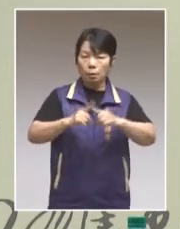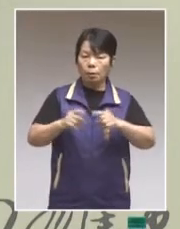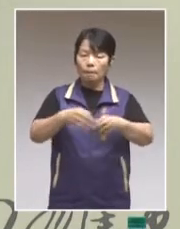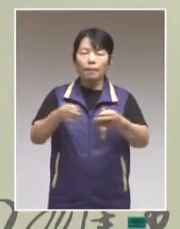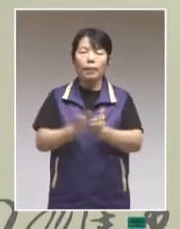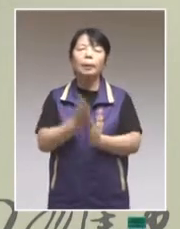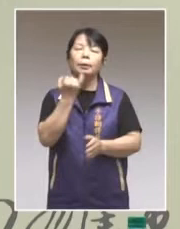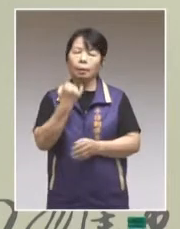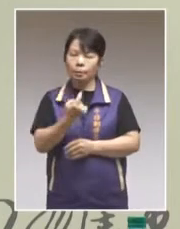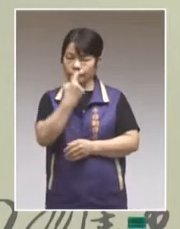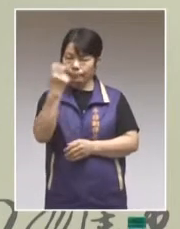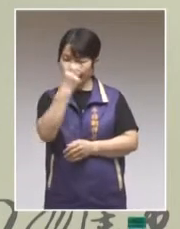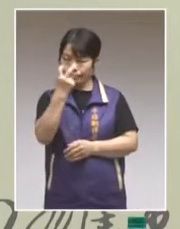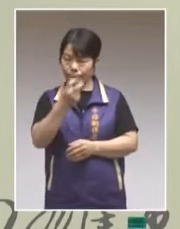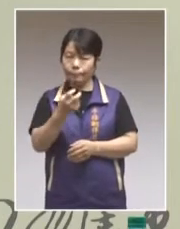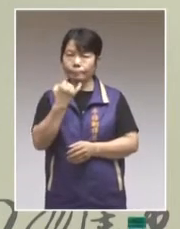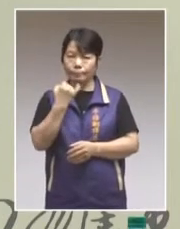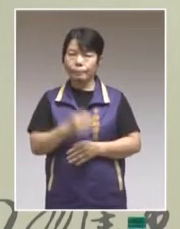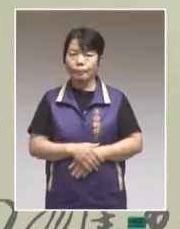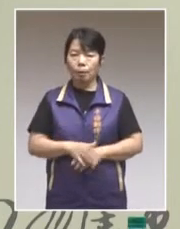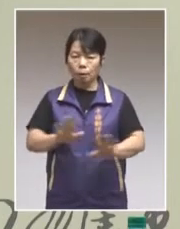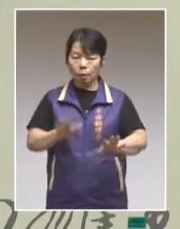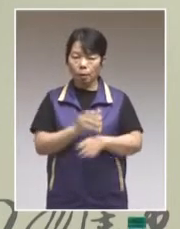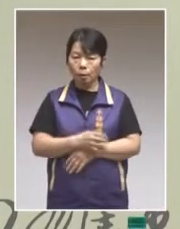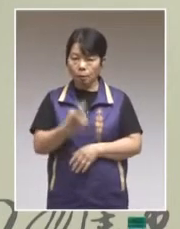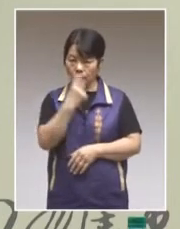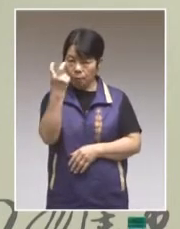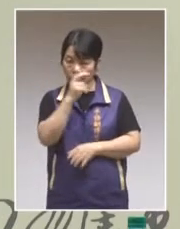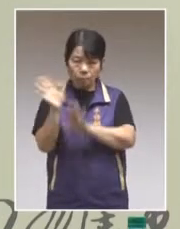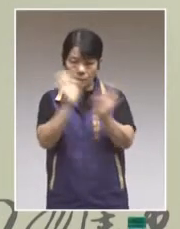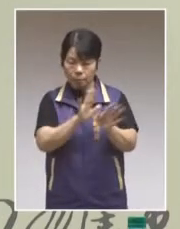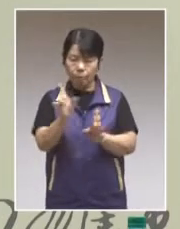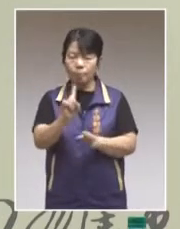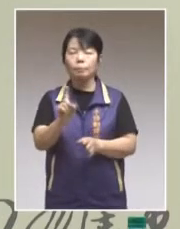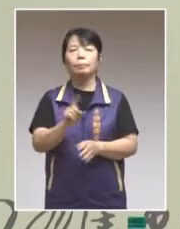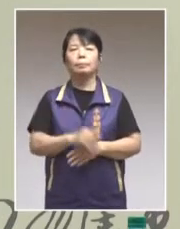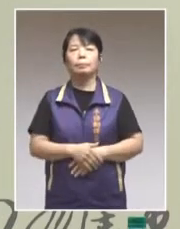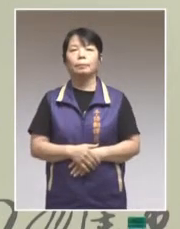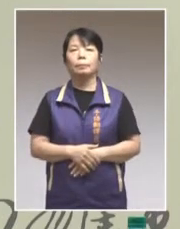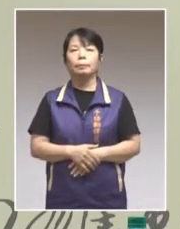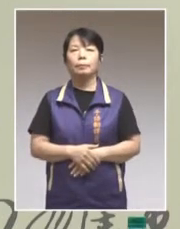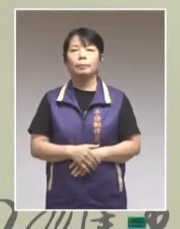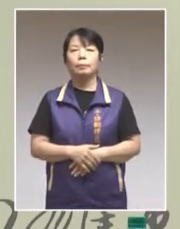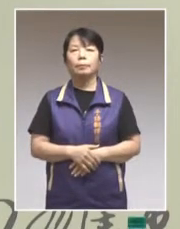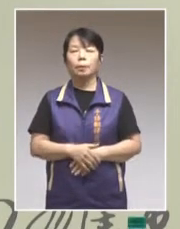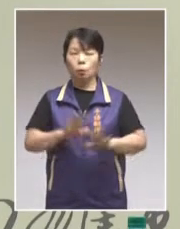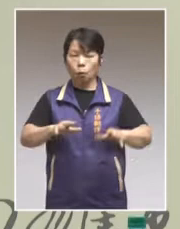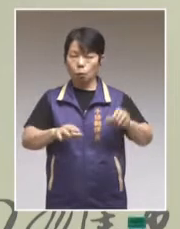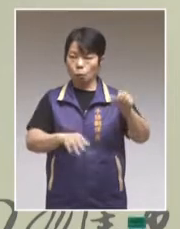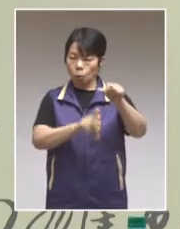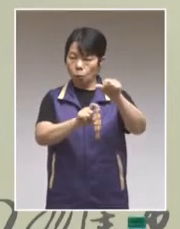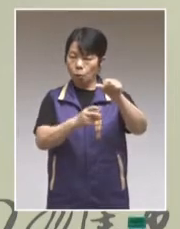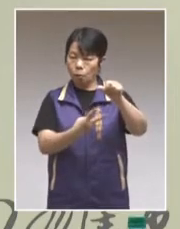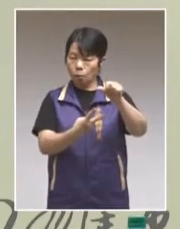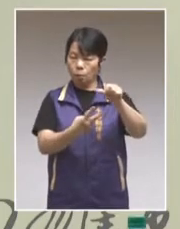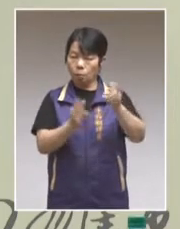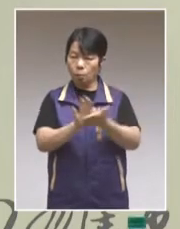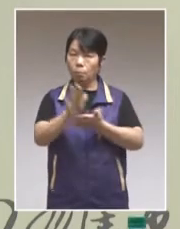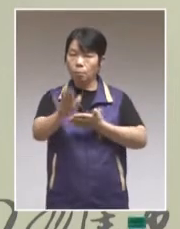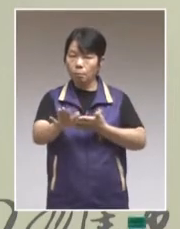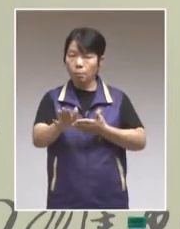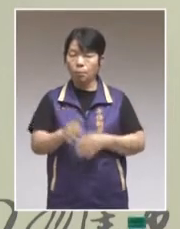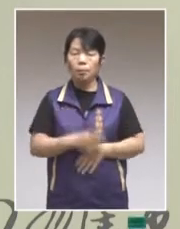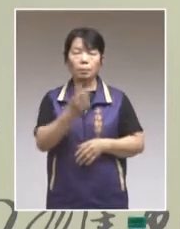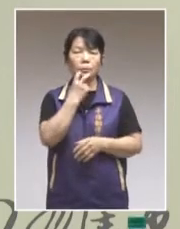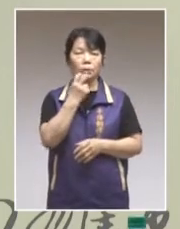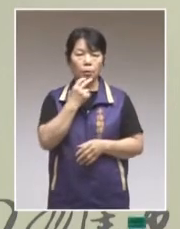好，你就验一下，好，看你的状况到底是怎么样。那假如 五月十二号之后，中